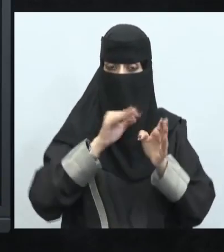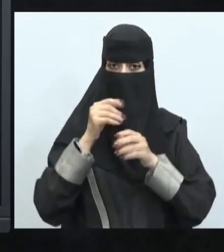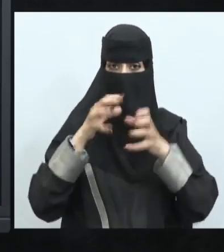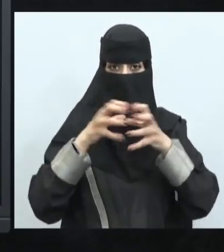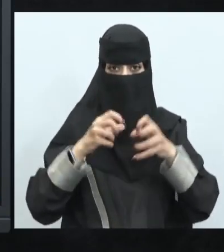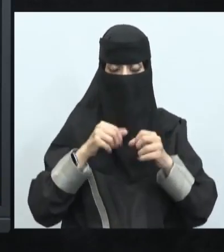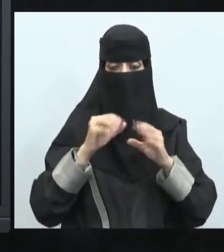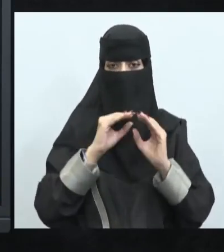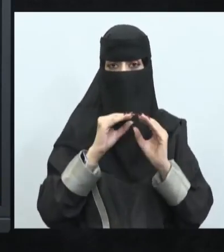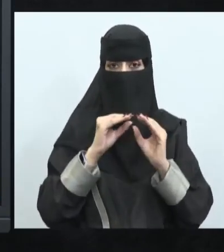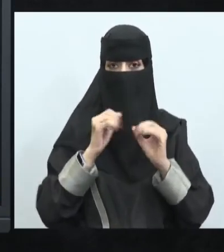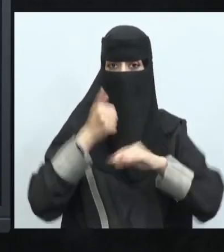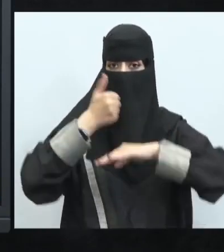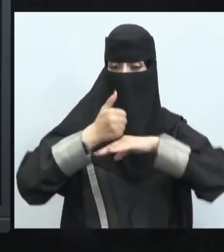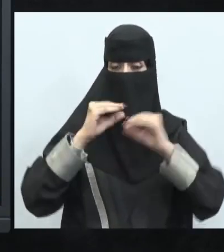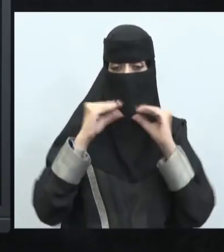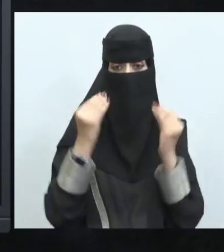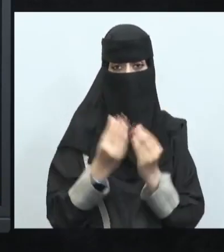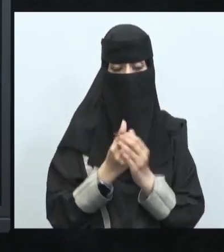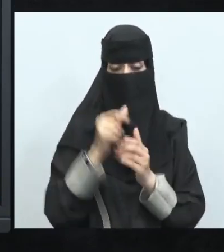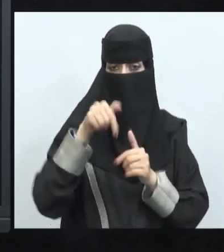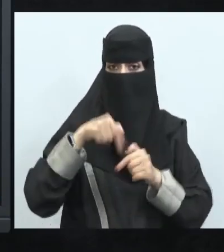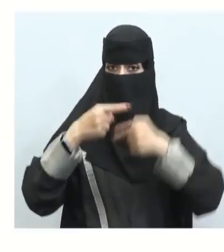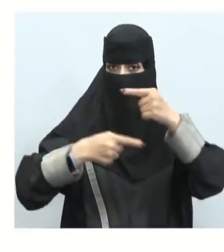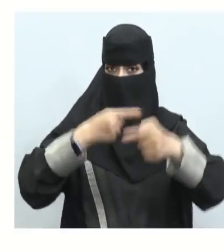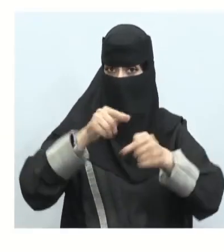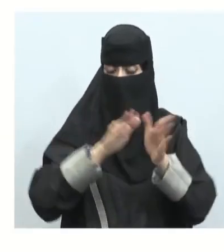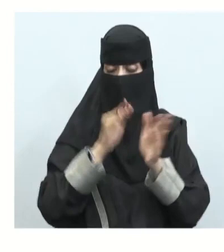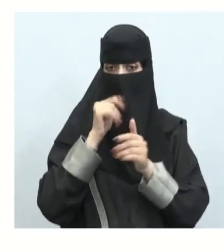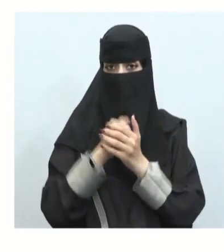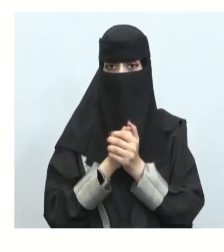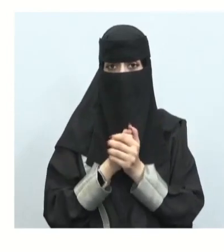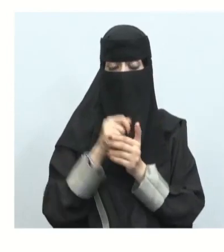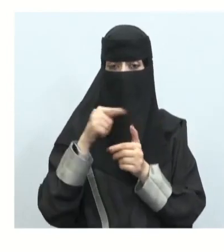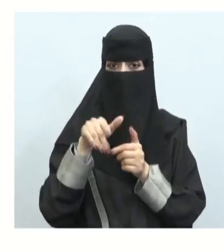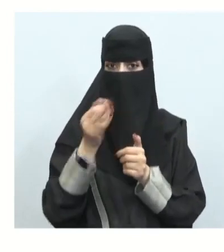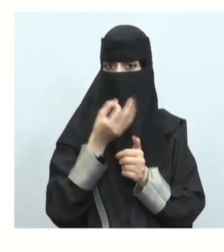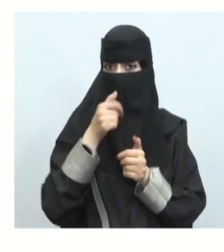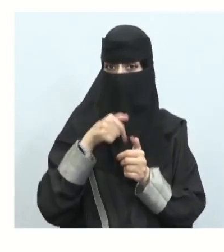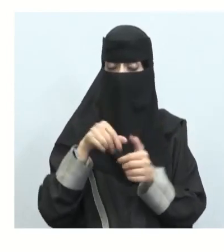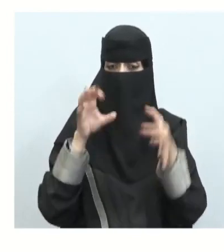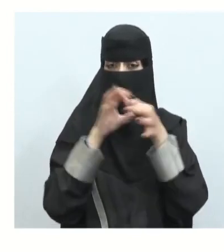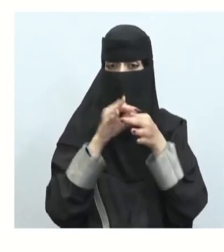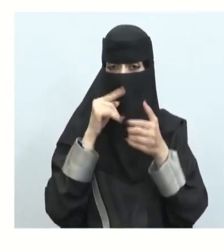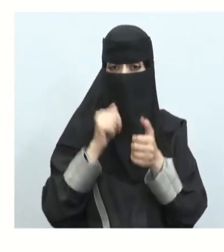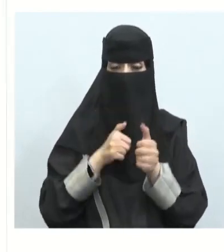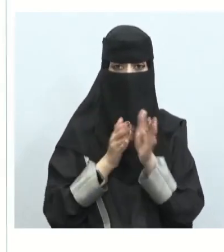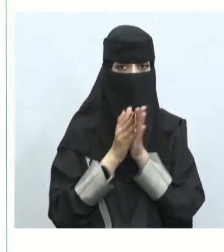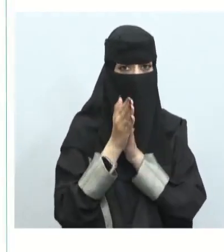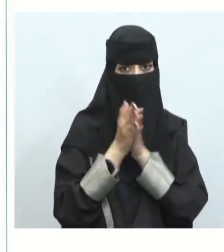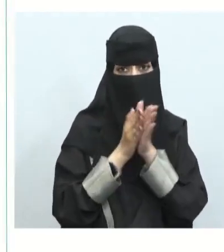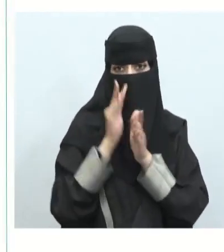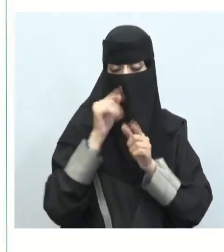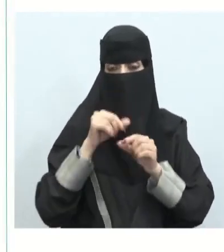شروحات مقرر مبادئ الاداره اليوم باذن الله سنكمل الحديث فيما يتعلق في التحفيز